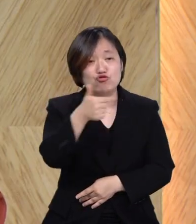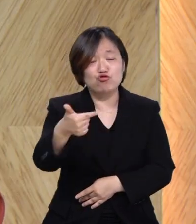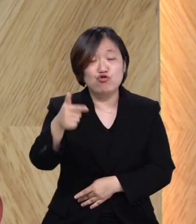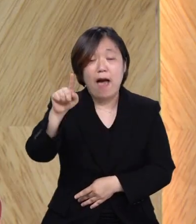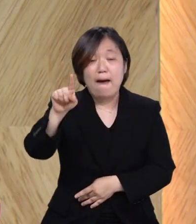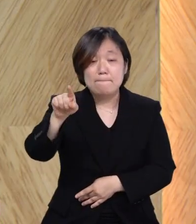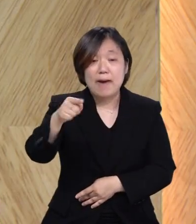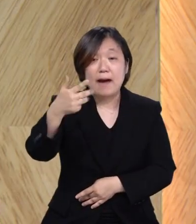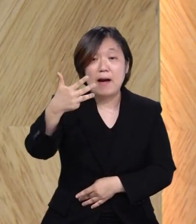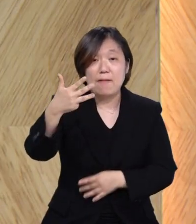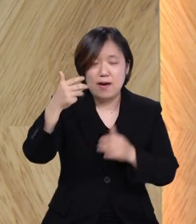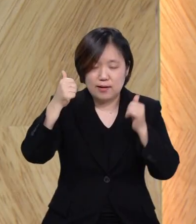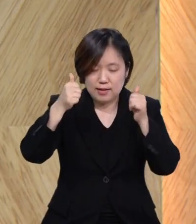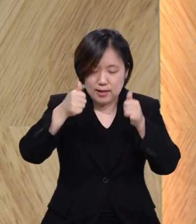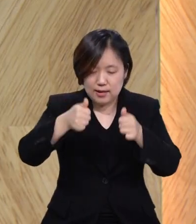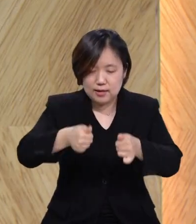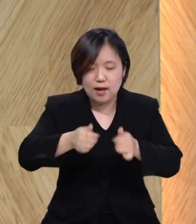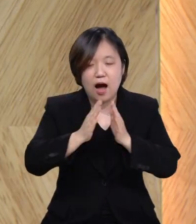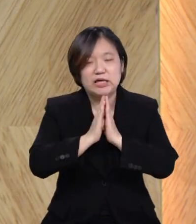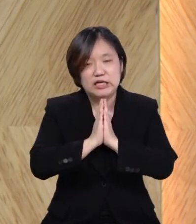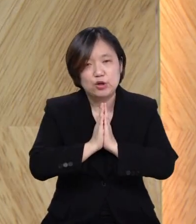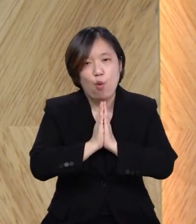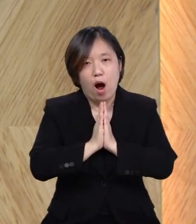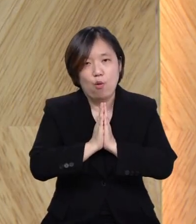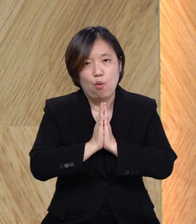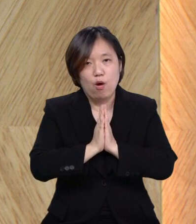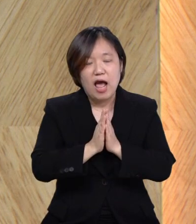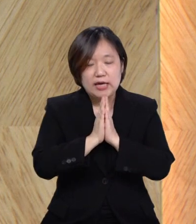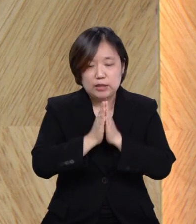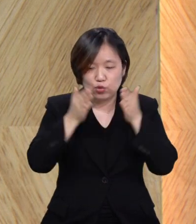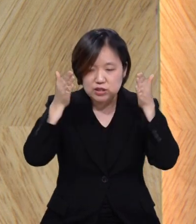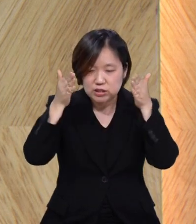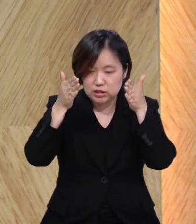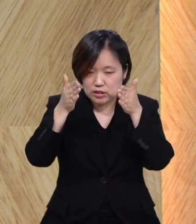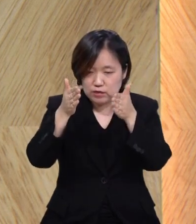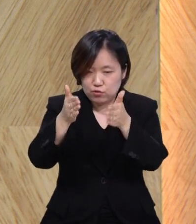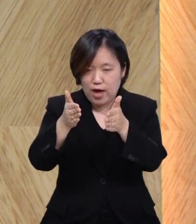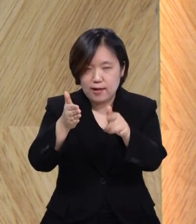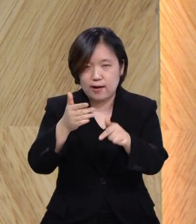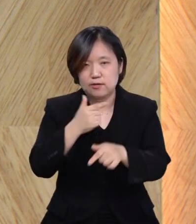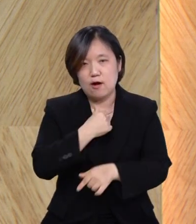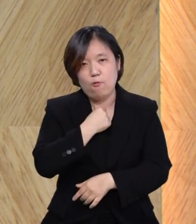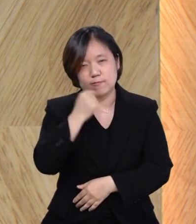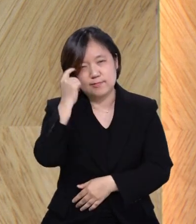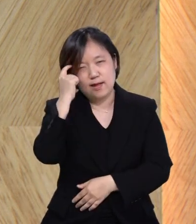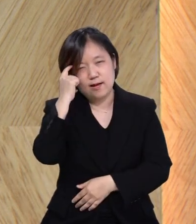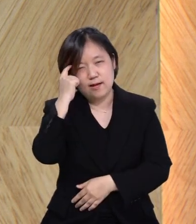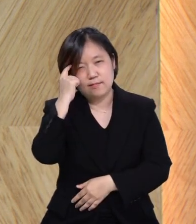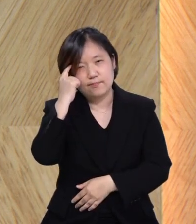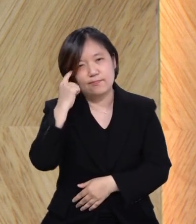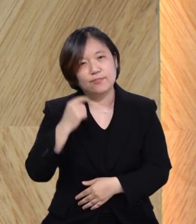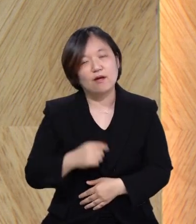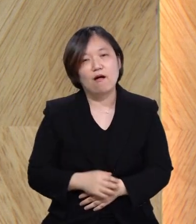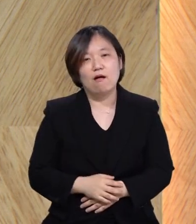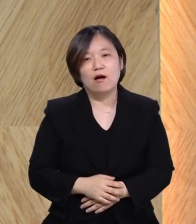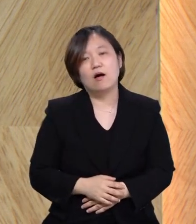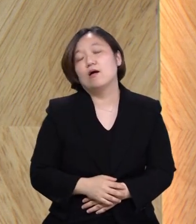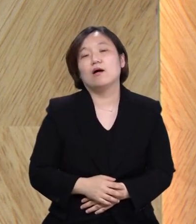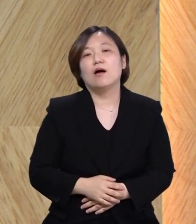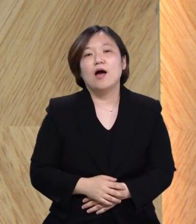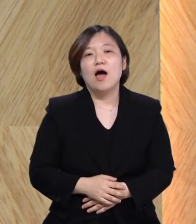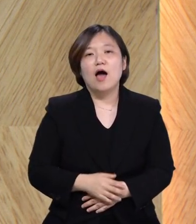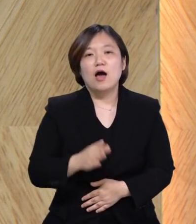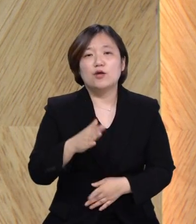108배 100일 기도를 하면서 좀 기도에 집중을 해야 있어야 되겠다라는 마음이 딱 드셨대요 그래서 이제